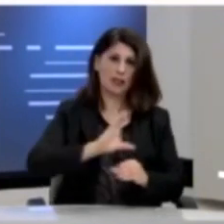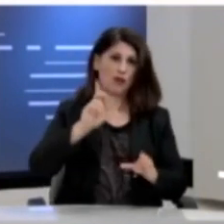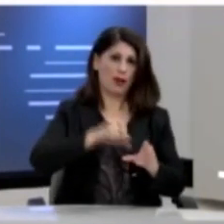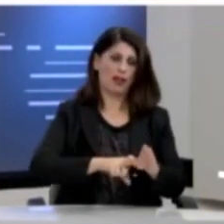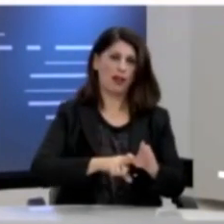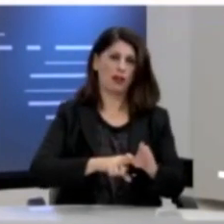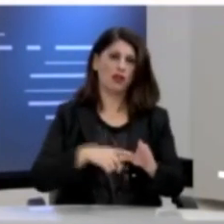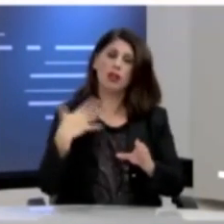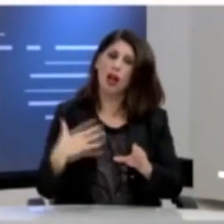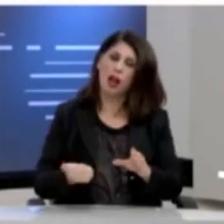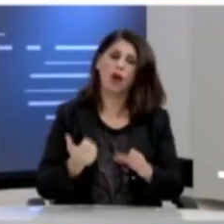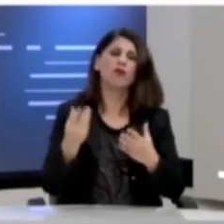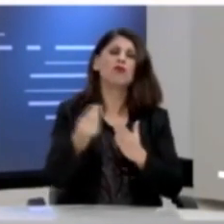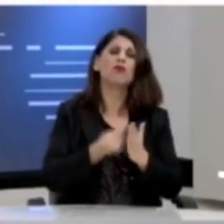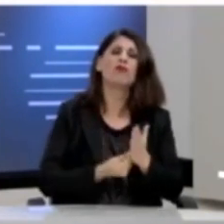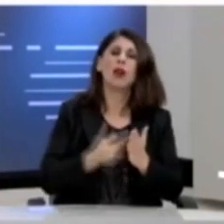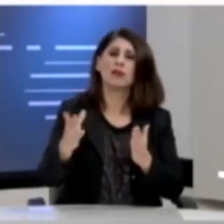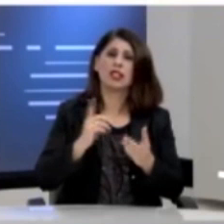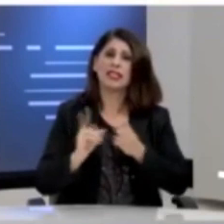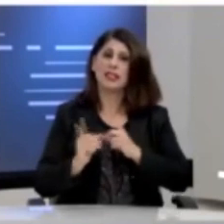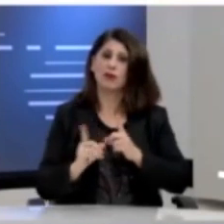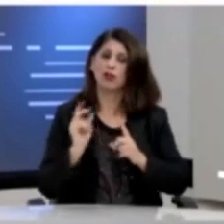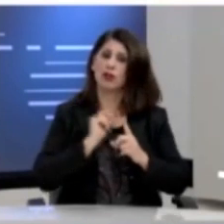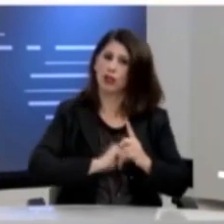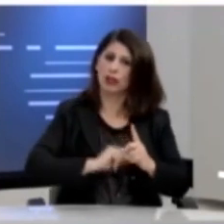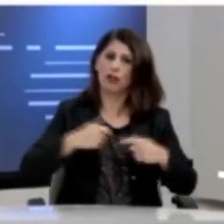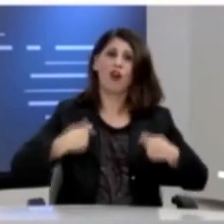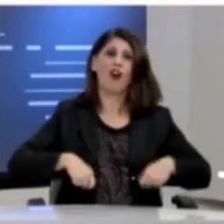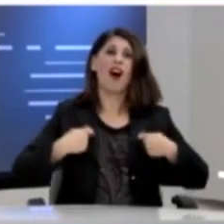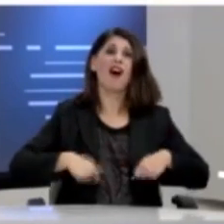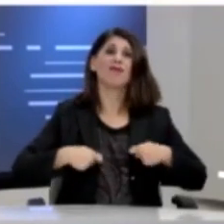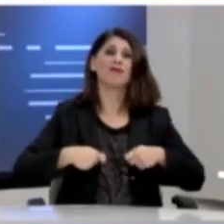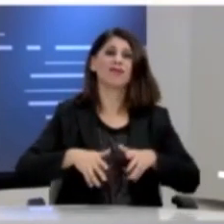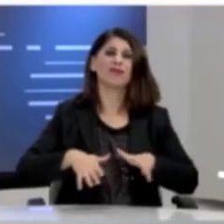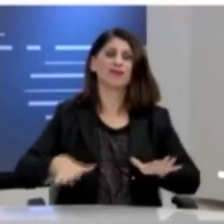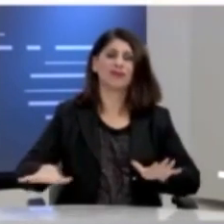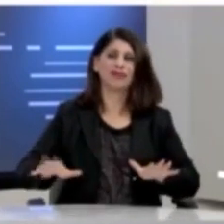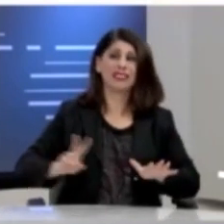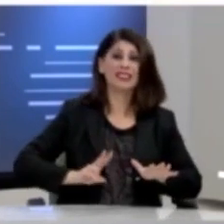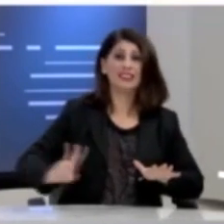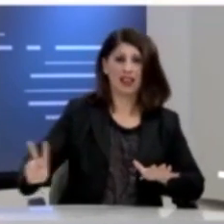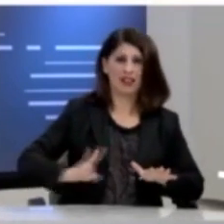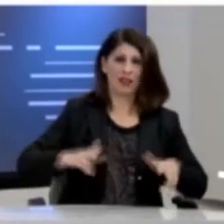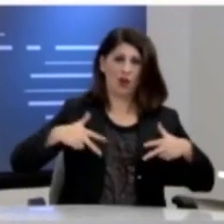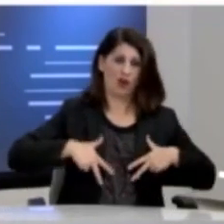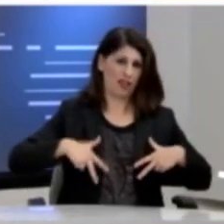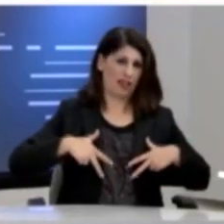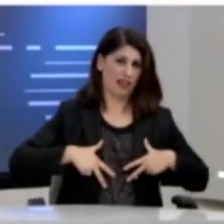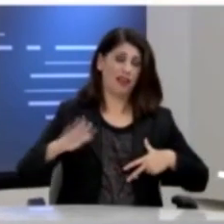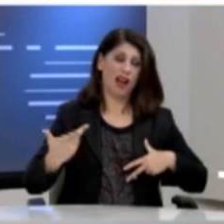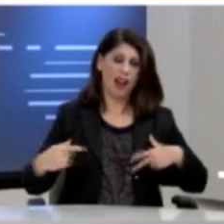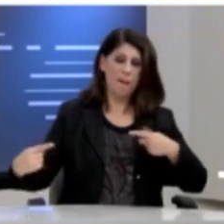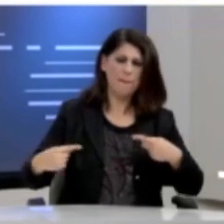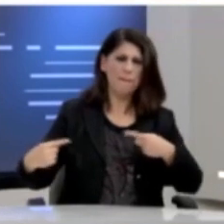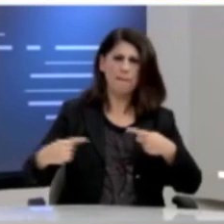Ένωση. Έχουν συνάψει πολλές συμφωνίες προς όφερος των καπιταλιστών, εκατέρωθεν και των δύο πλευρών, αλλά οι